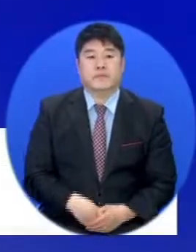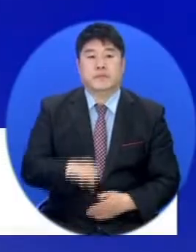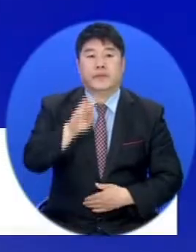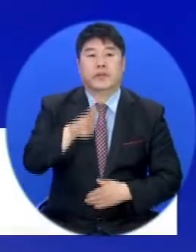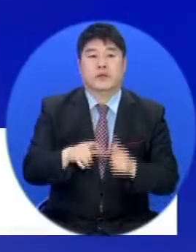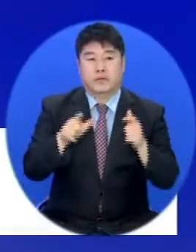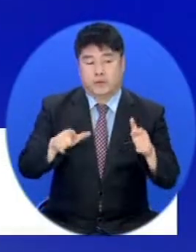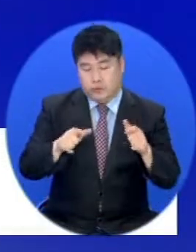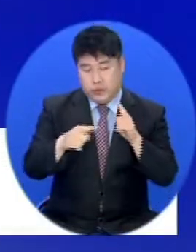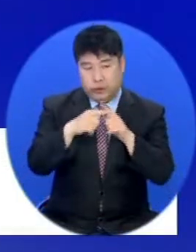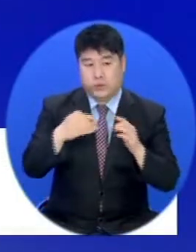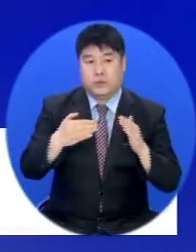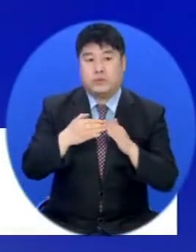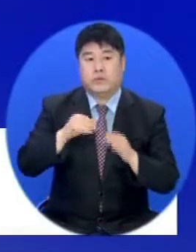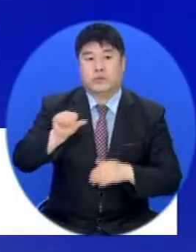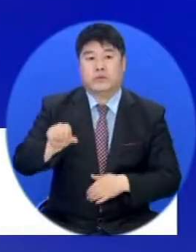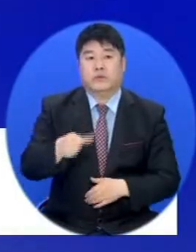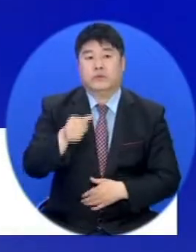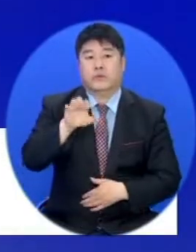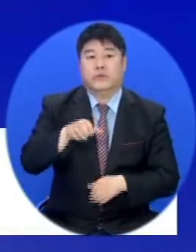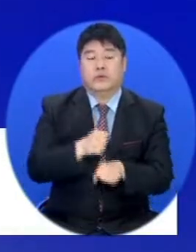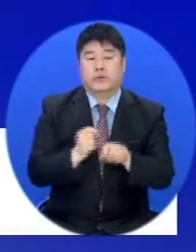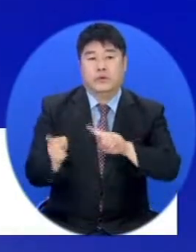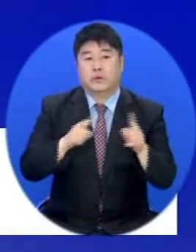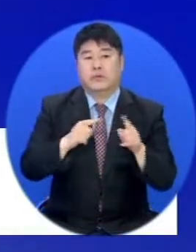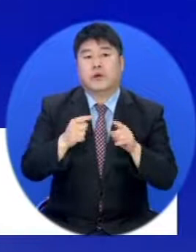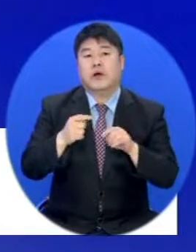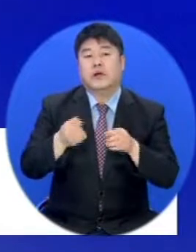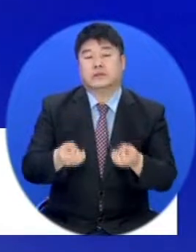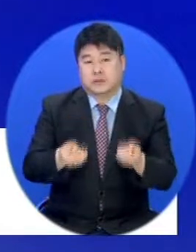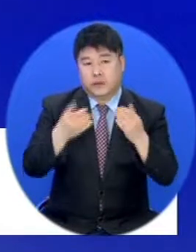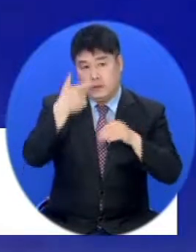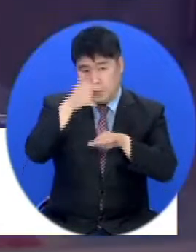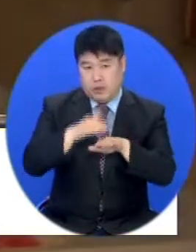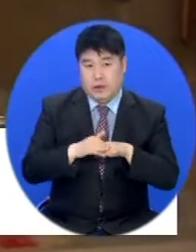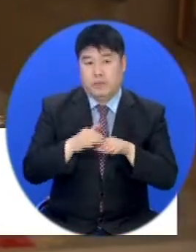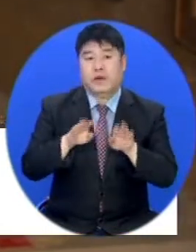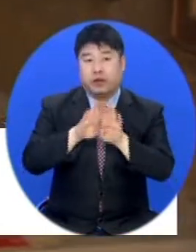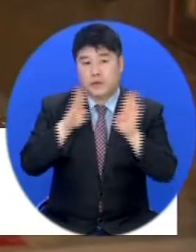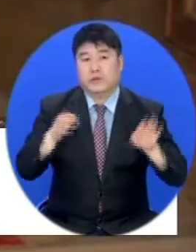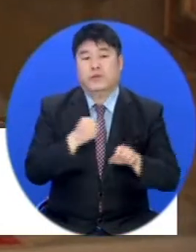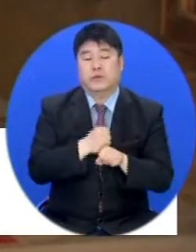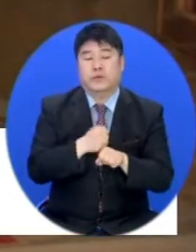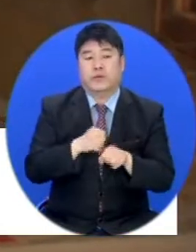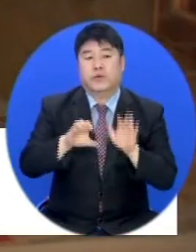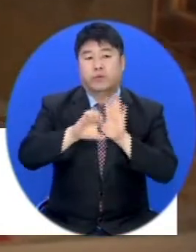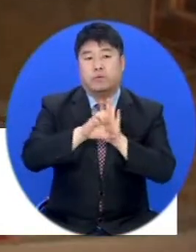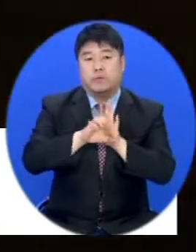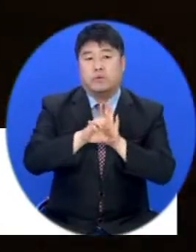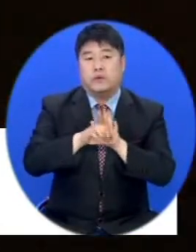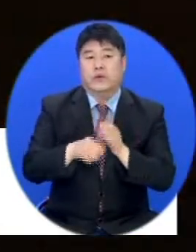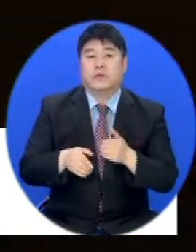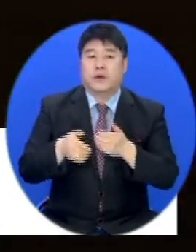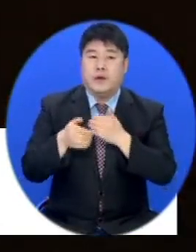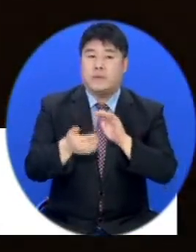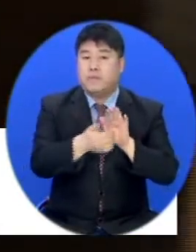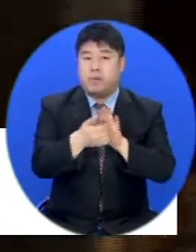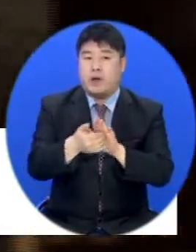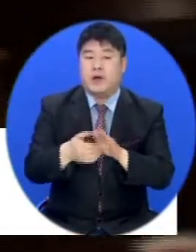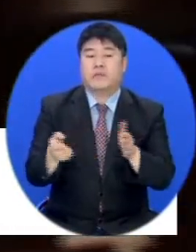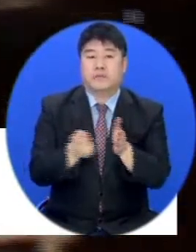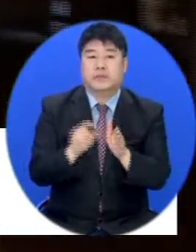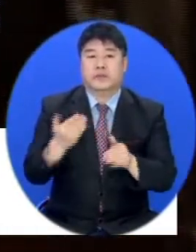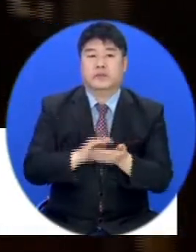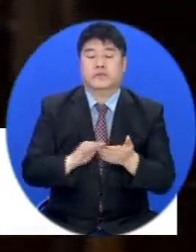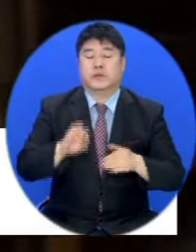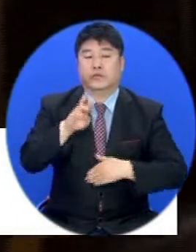광주 지역 개신교회 500여 곳이 부활절 예배를 강행하기로 해 코로나19 방역에 비상이 걸렸습니다. 광주시에